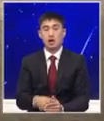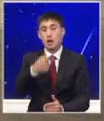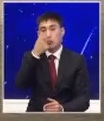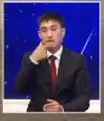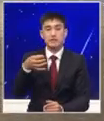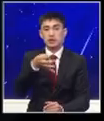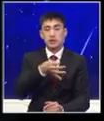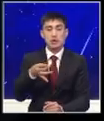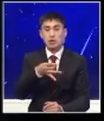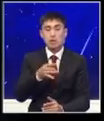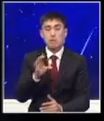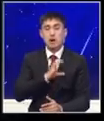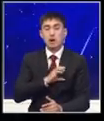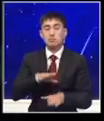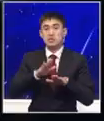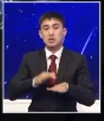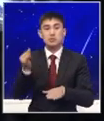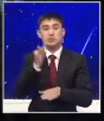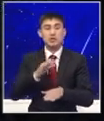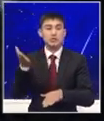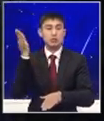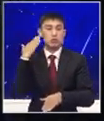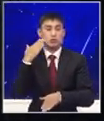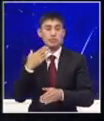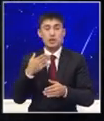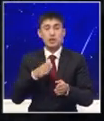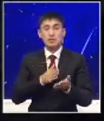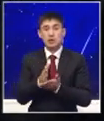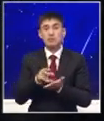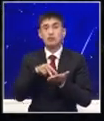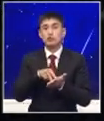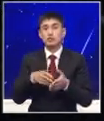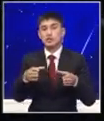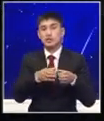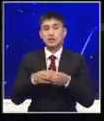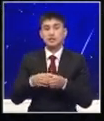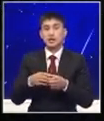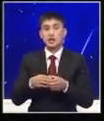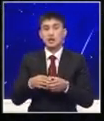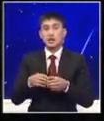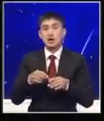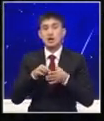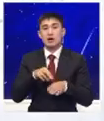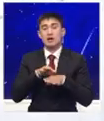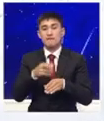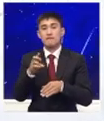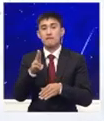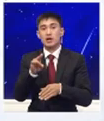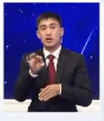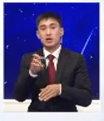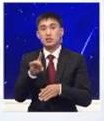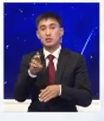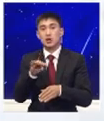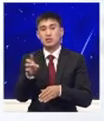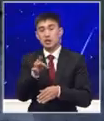Панфиловский район богат местами с историческим прошлым. В одну из них и направилась туристическая делегация. По словам краеведа Кали Ибраимжанова,